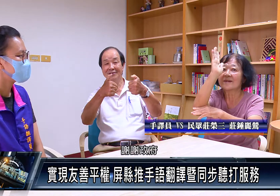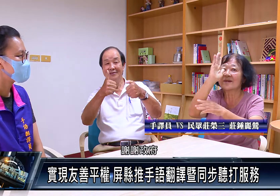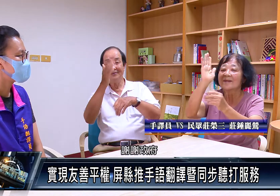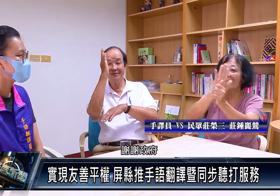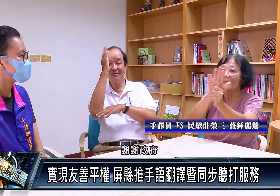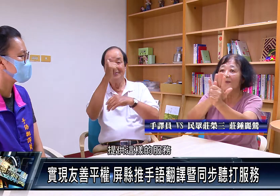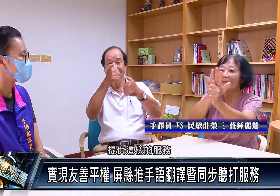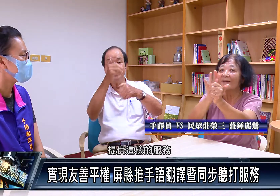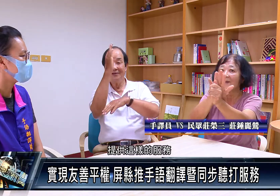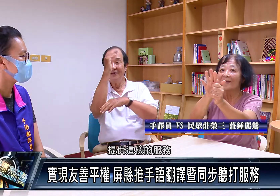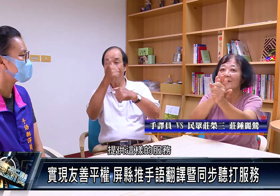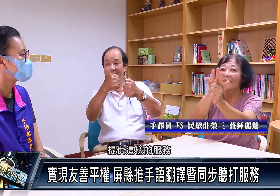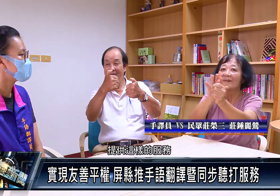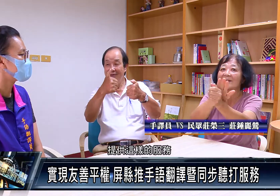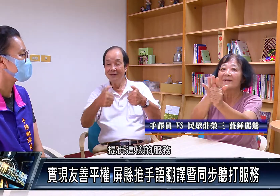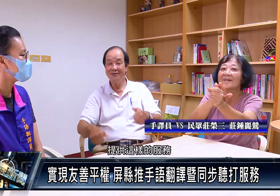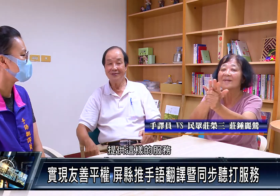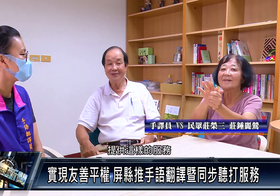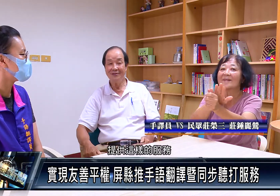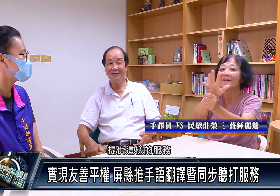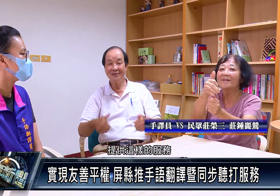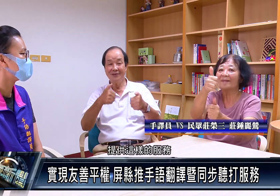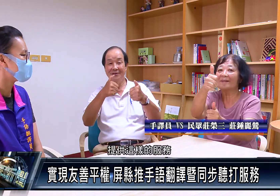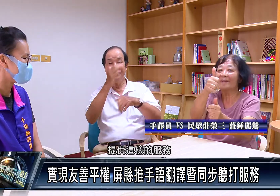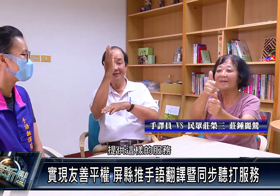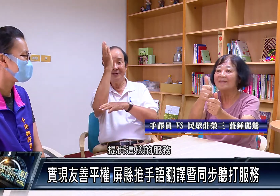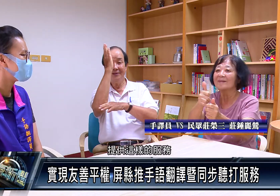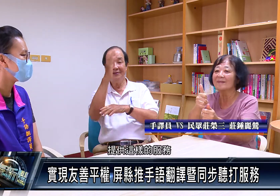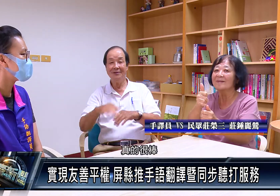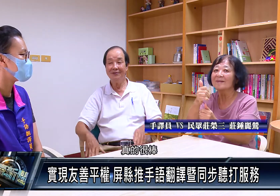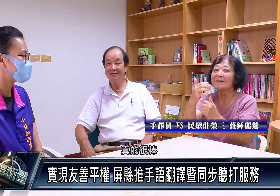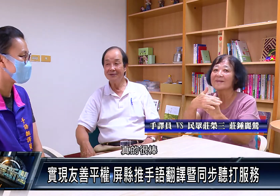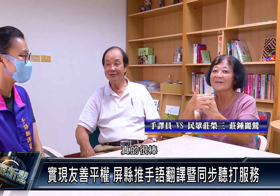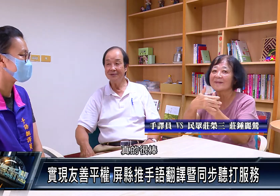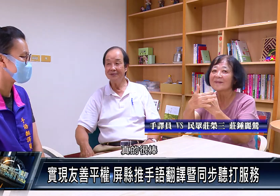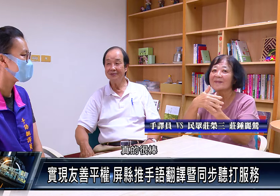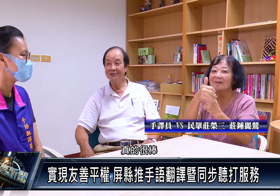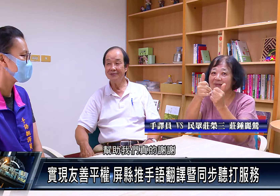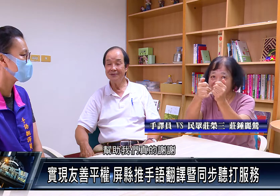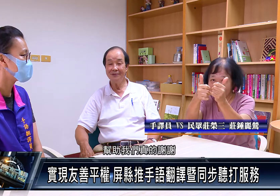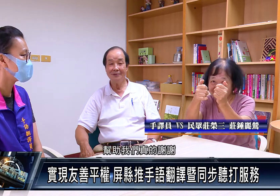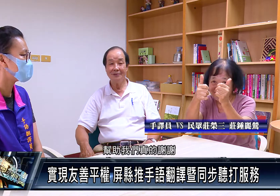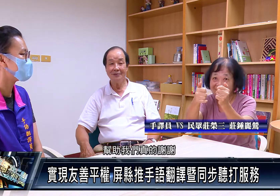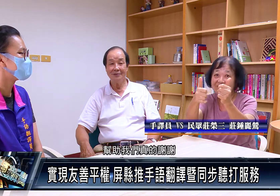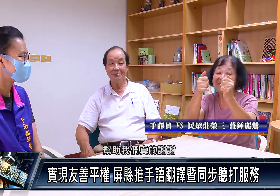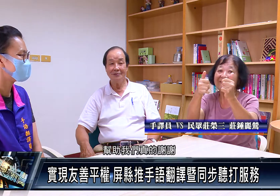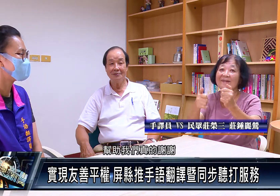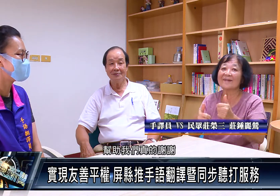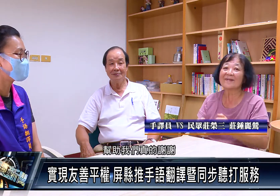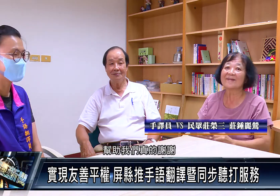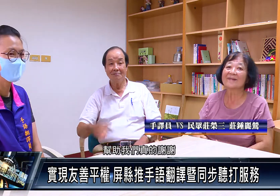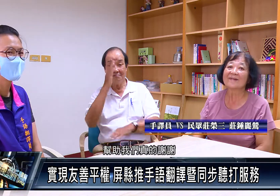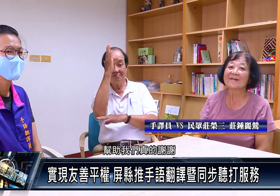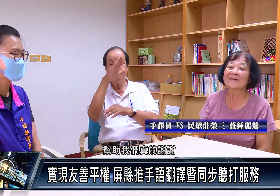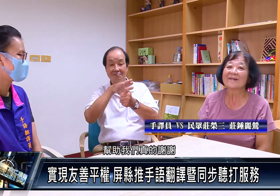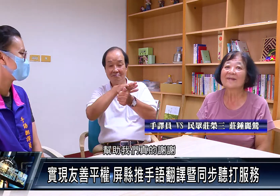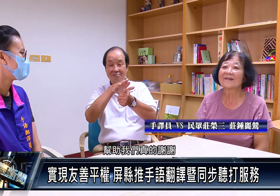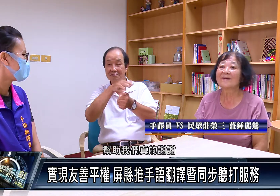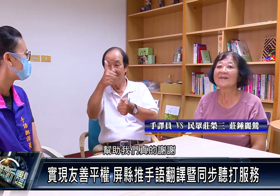谢谢政府提供这样子的服务，真的很棒，帮助我们，真的谢